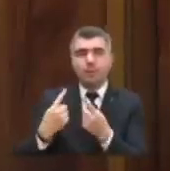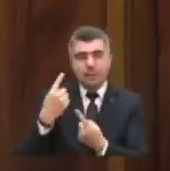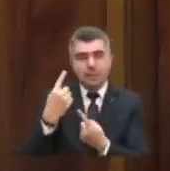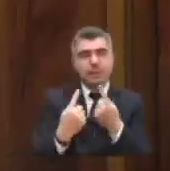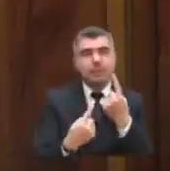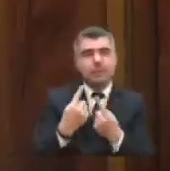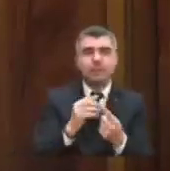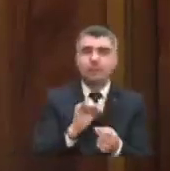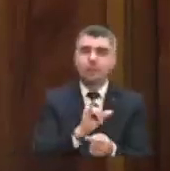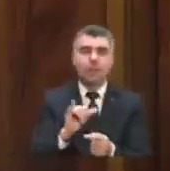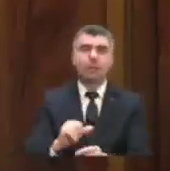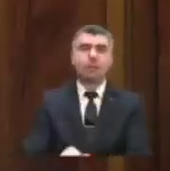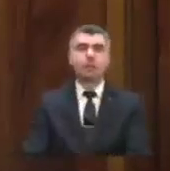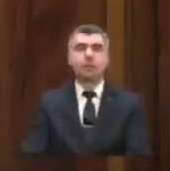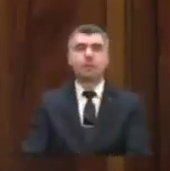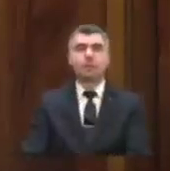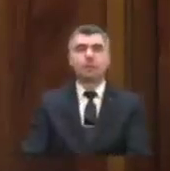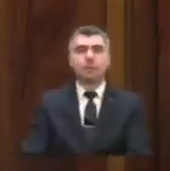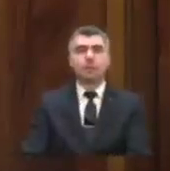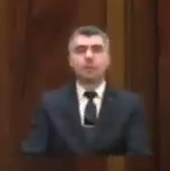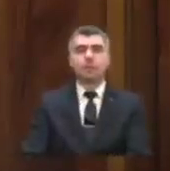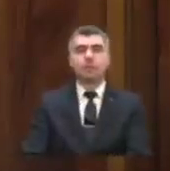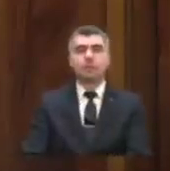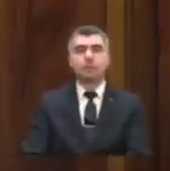الخاوية، وصعيب